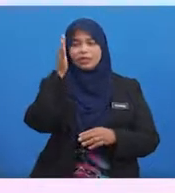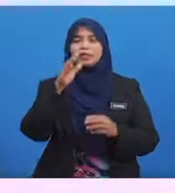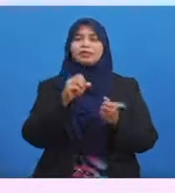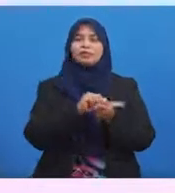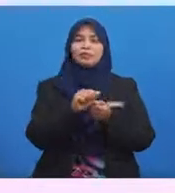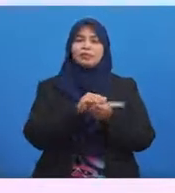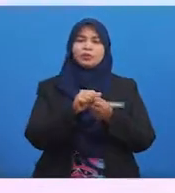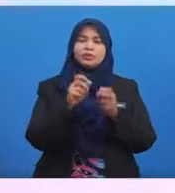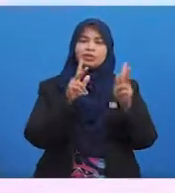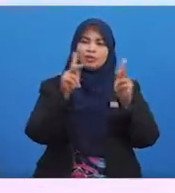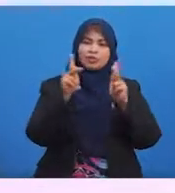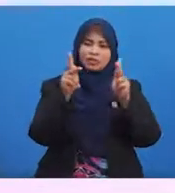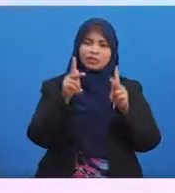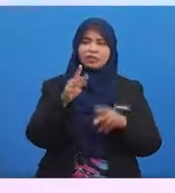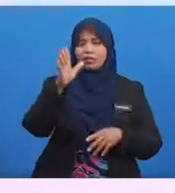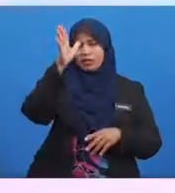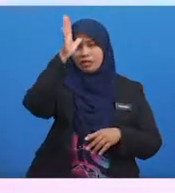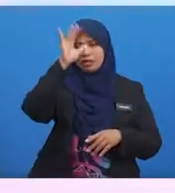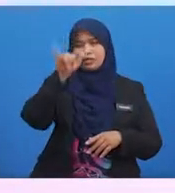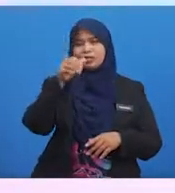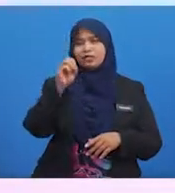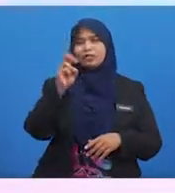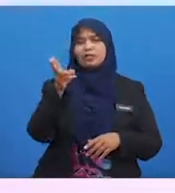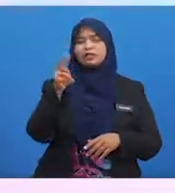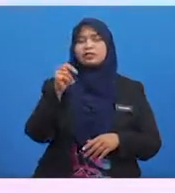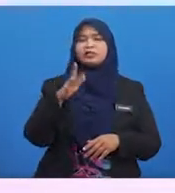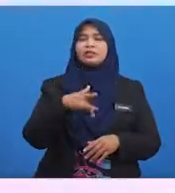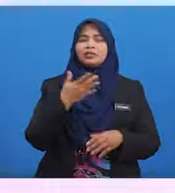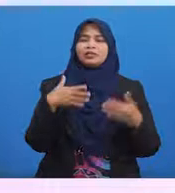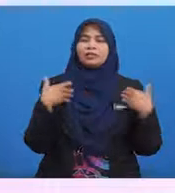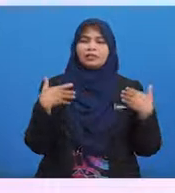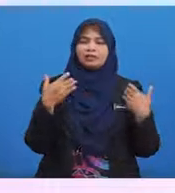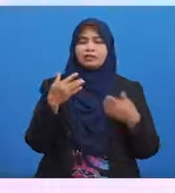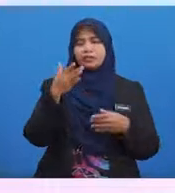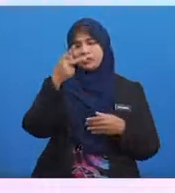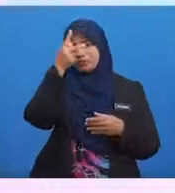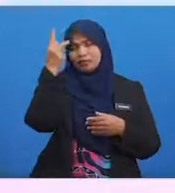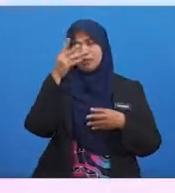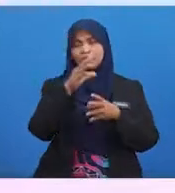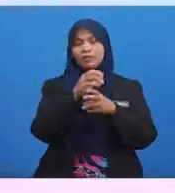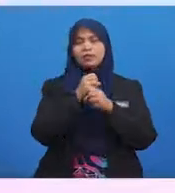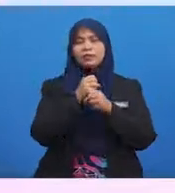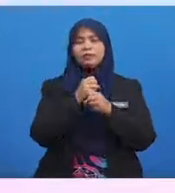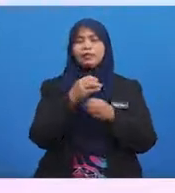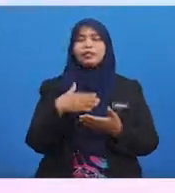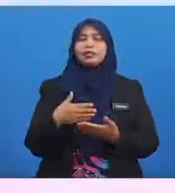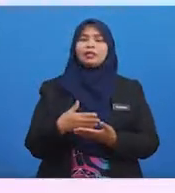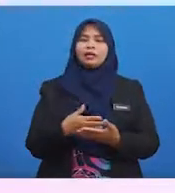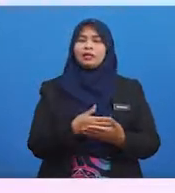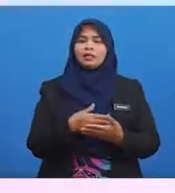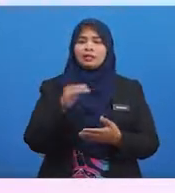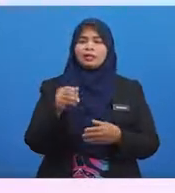Ayah John berasa gembira kerana mendapat anak yang menyayangi Khali